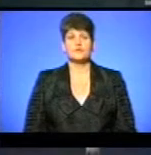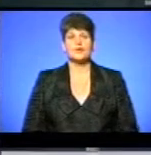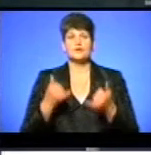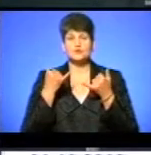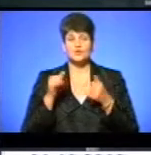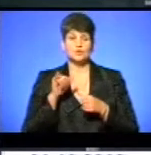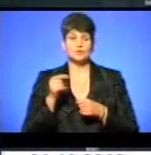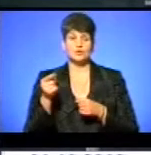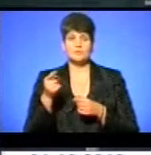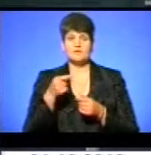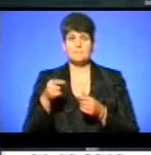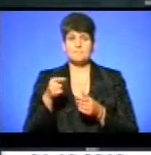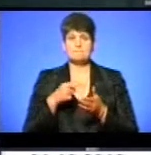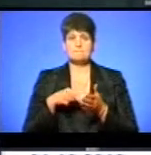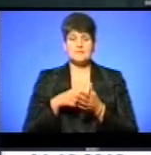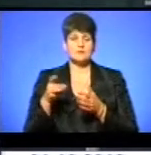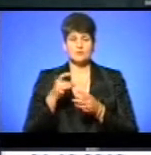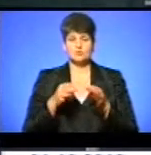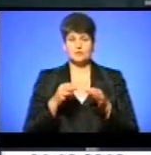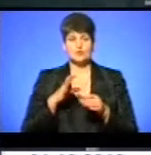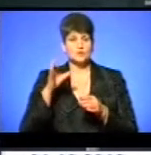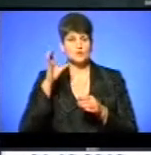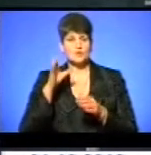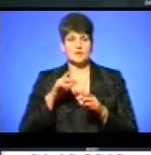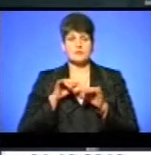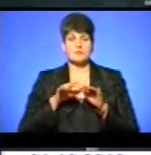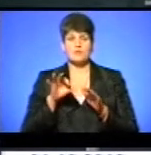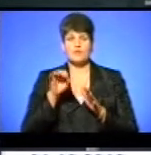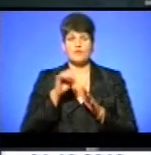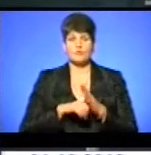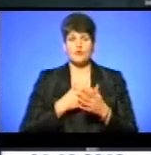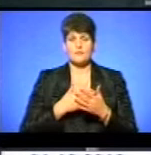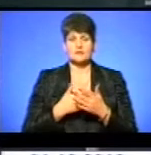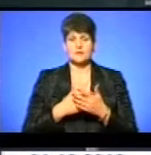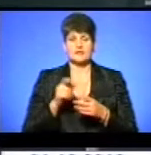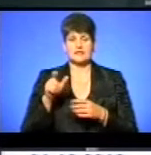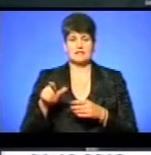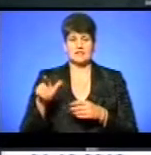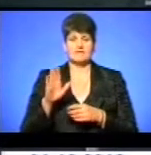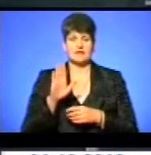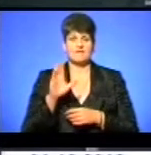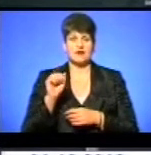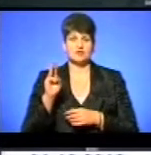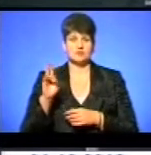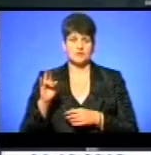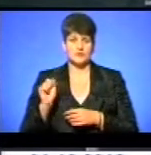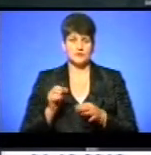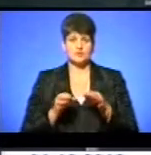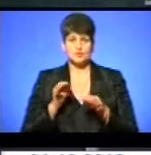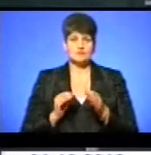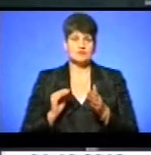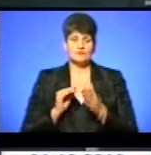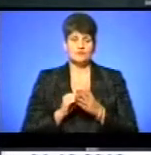Сьогодні у Тернопільському міськрайонному суді слухали справу про вбивство громадського активіста Віталія Ващенка. Суд встановив